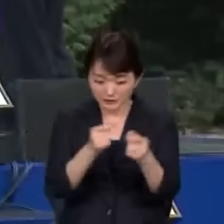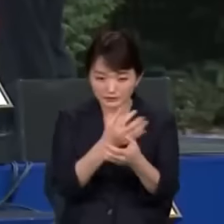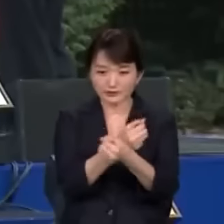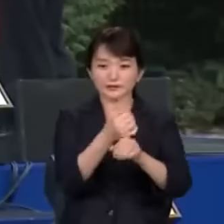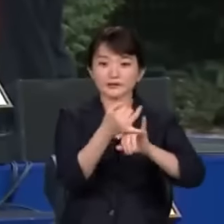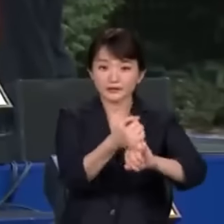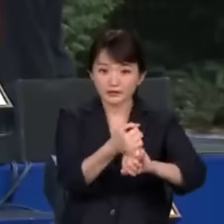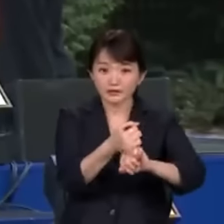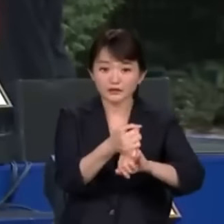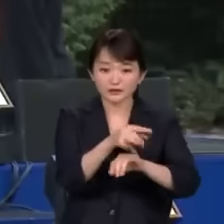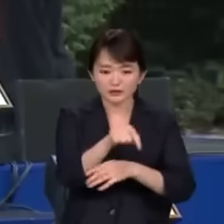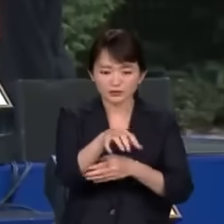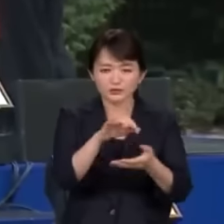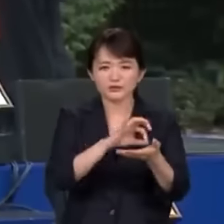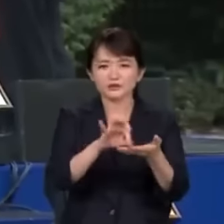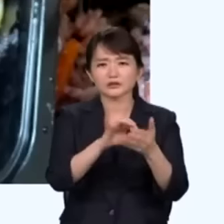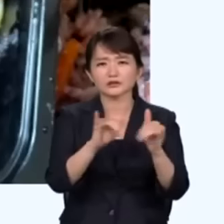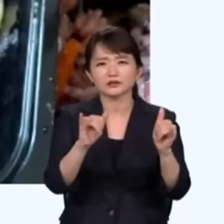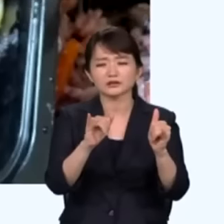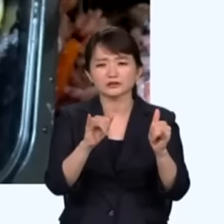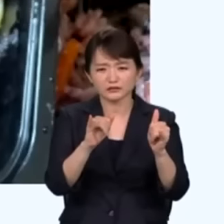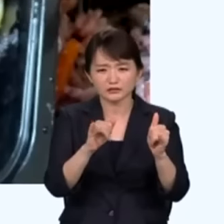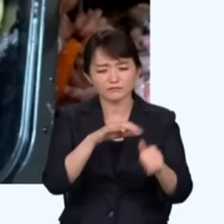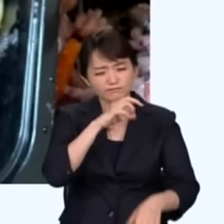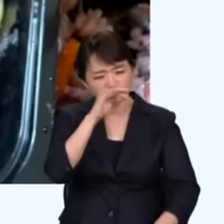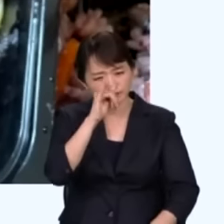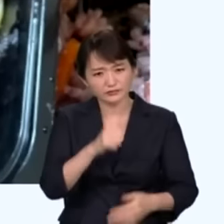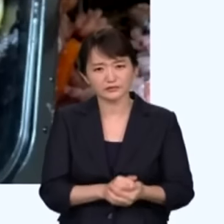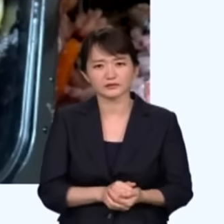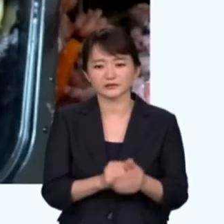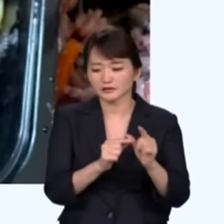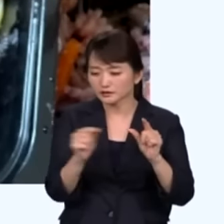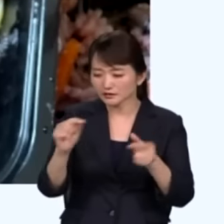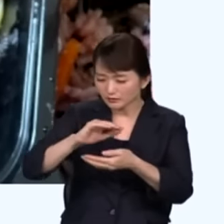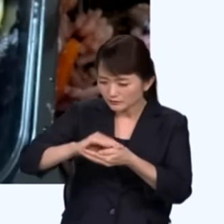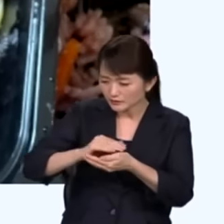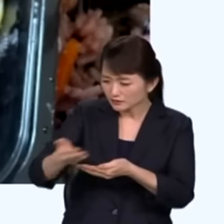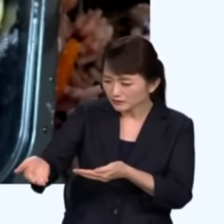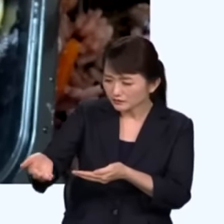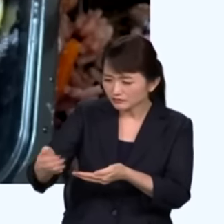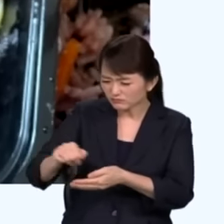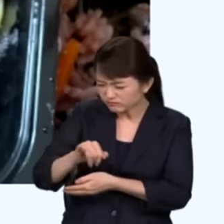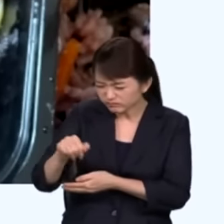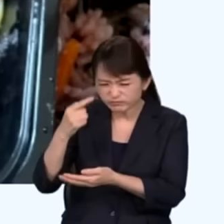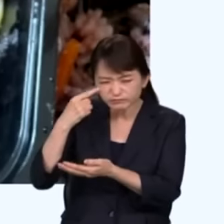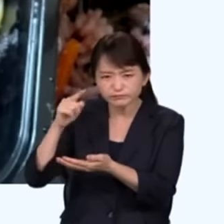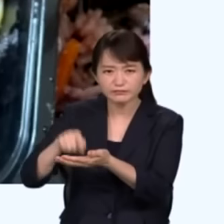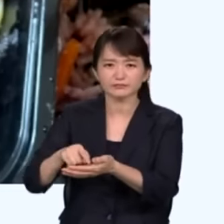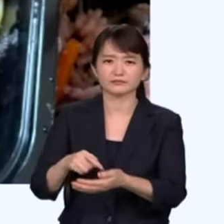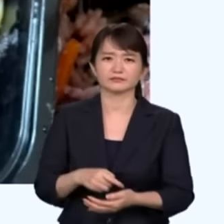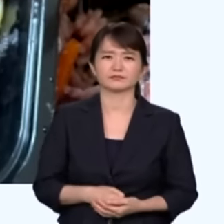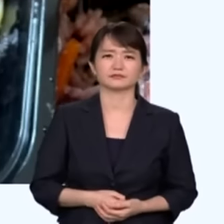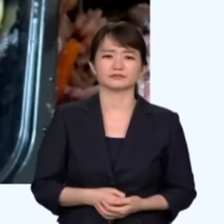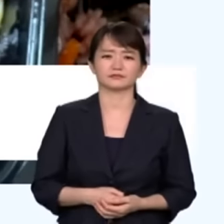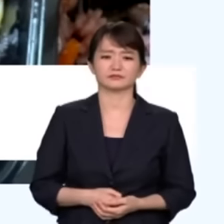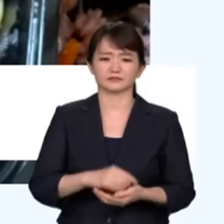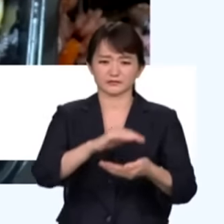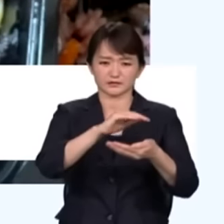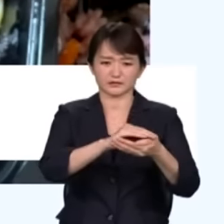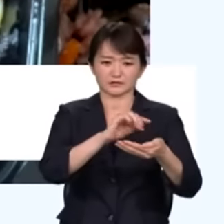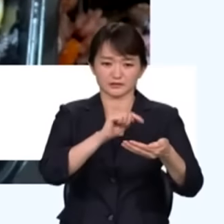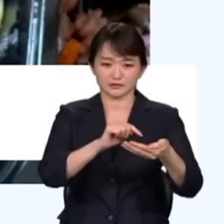일했던 사람들은 불만을 이야기합니다. 이들에게 제공된 일부 도시락에선 벌레가 나오기도 했습니다. 도시락이